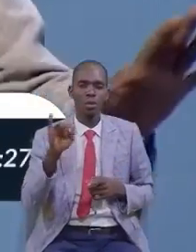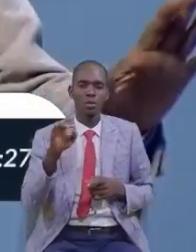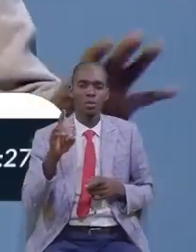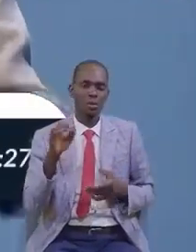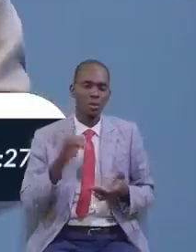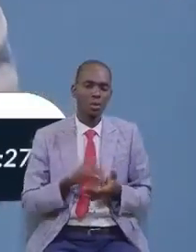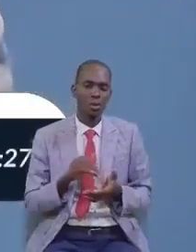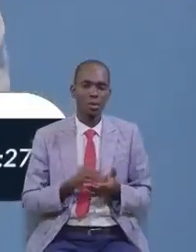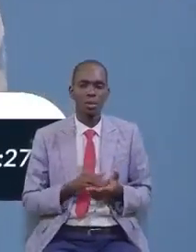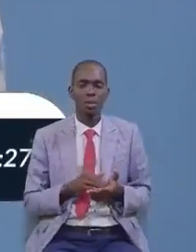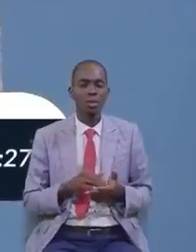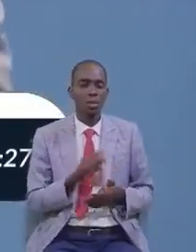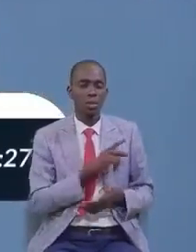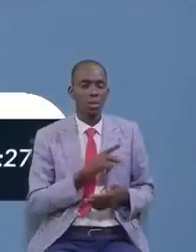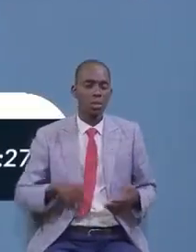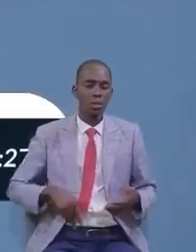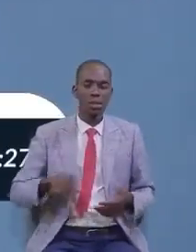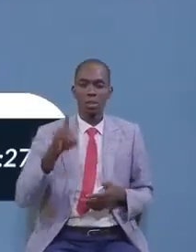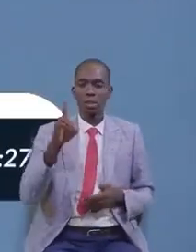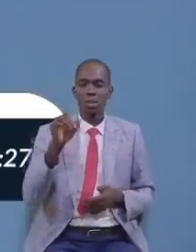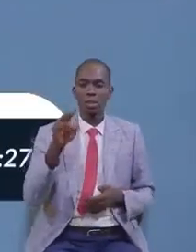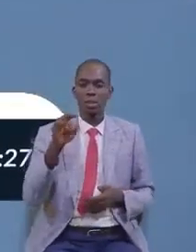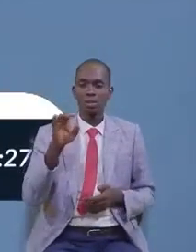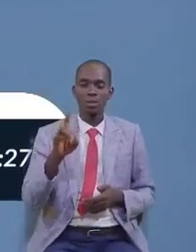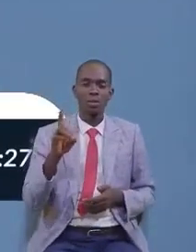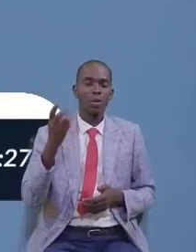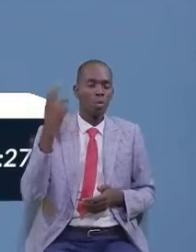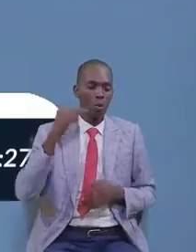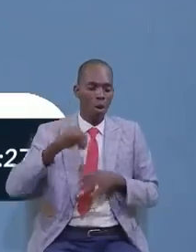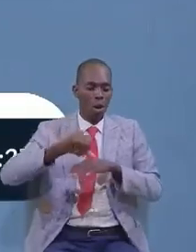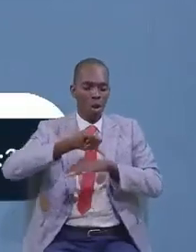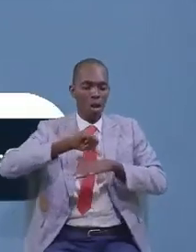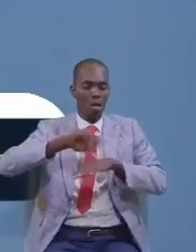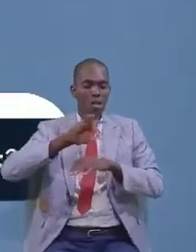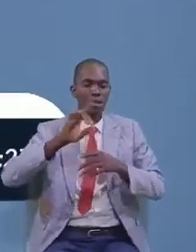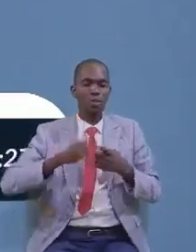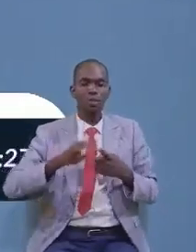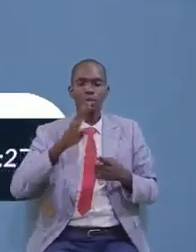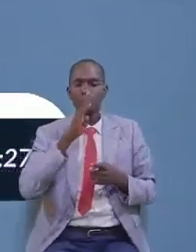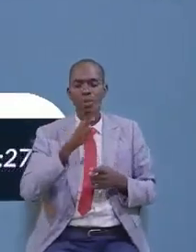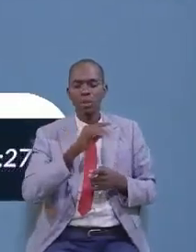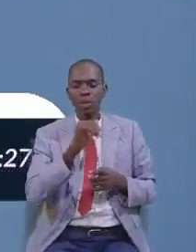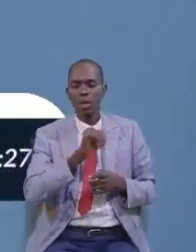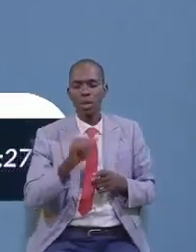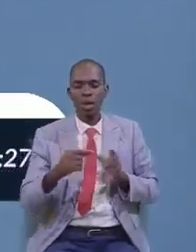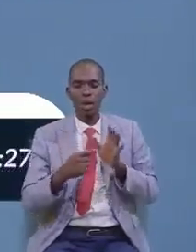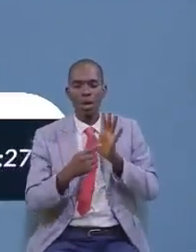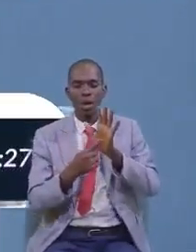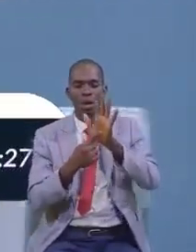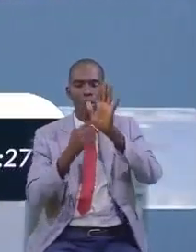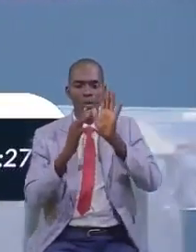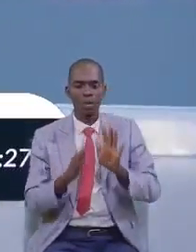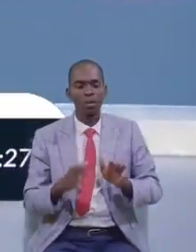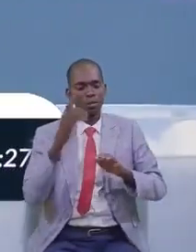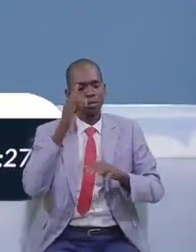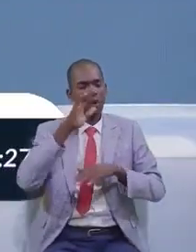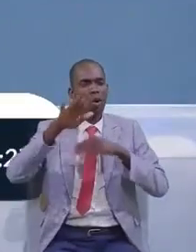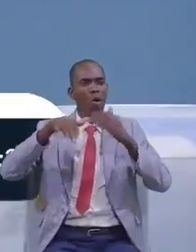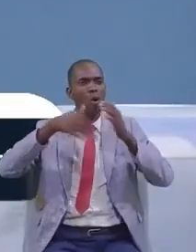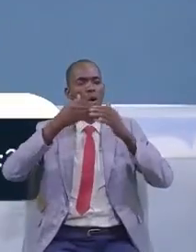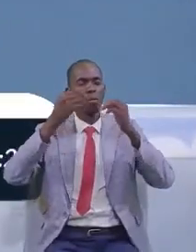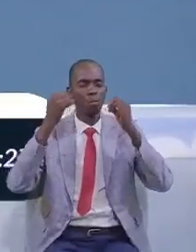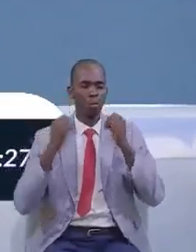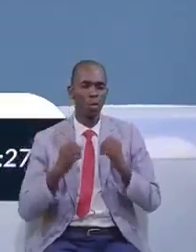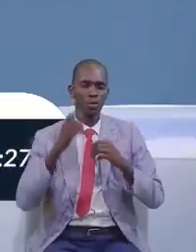రండి. David was anointed. దావీదు అభిషిక్తుడు. To be an ambassador for the Almighty. సర్వశక్తిగల దేవునికి